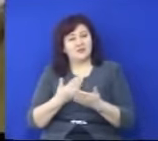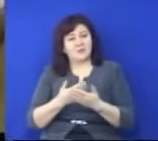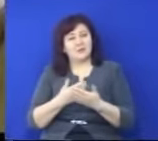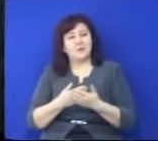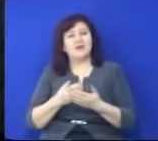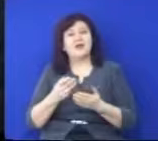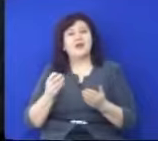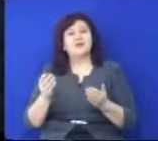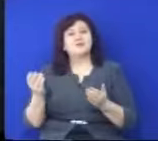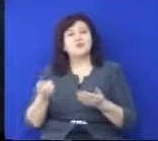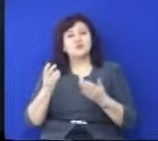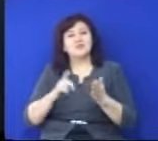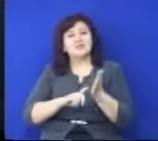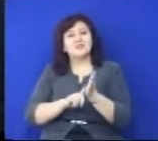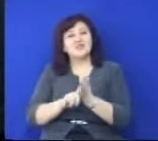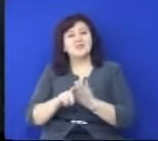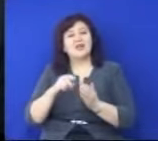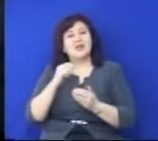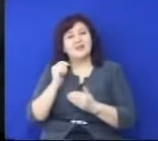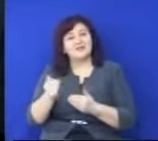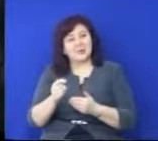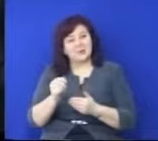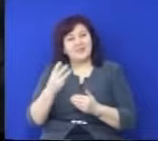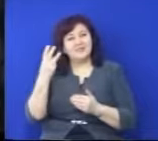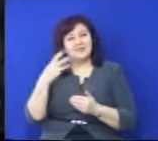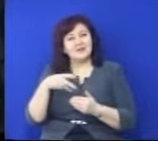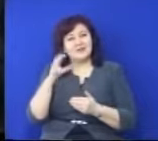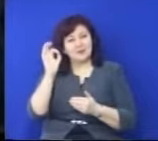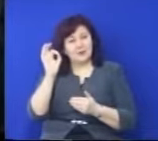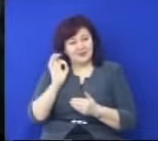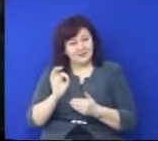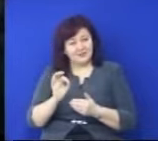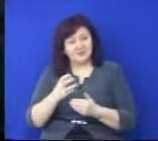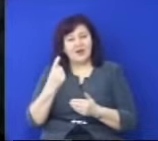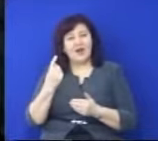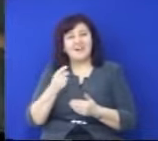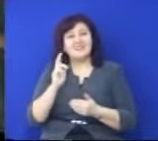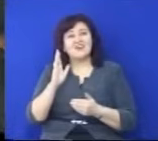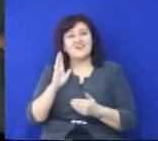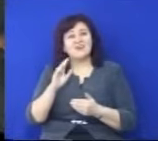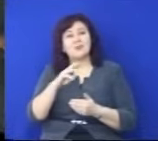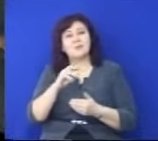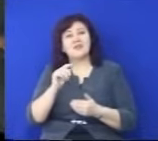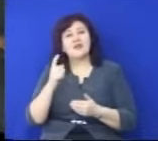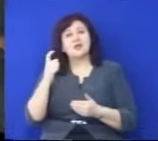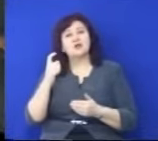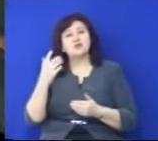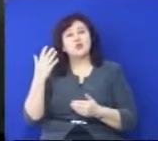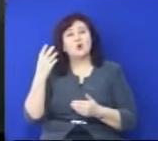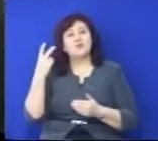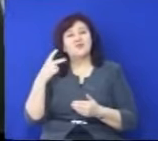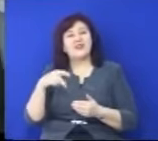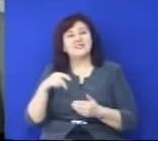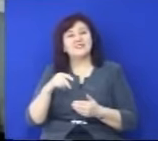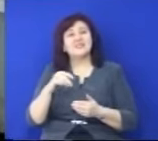құнының 30% төлеу керек. Несие 5% жылдық өсіммен беріледі. Бір шаршы метрдің бағасы 120 мың теңгеден аспайды.